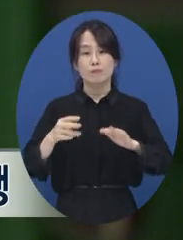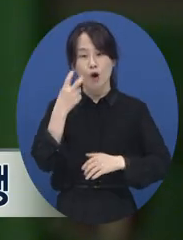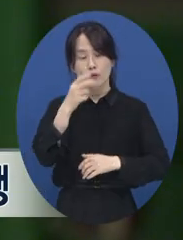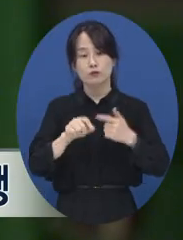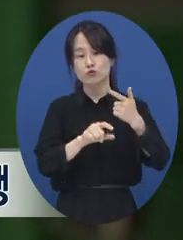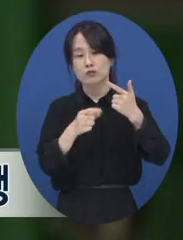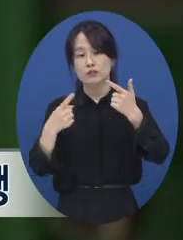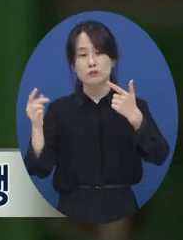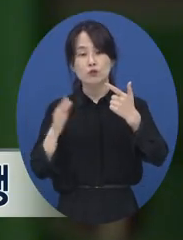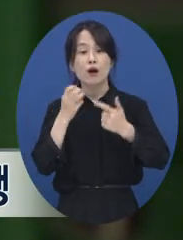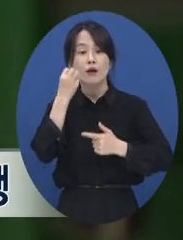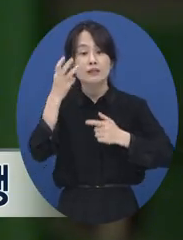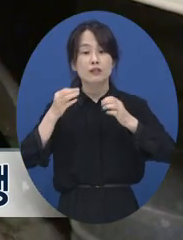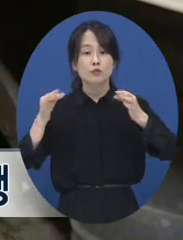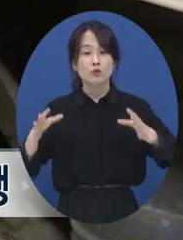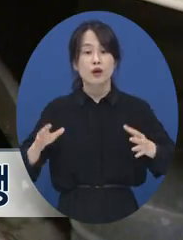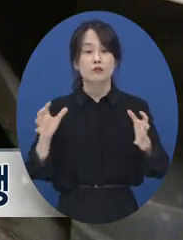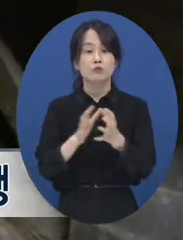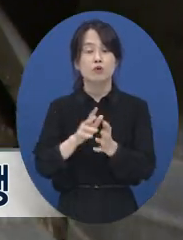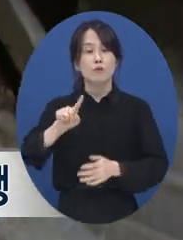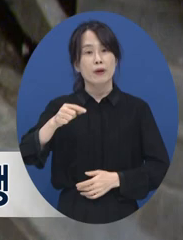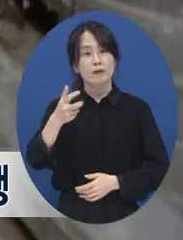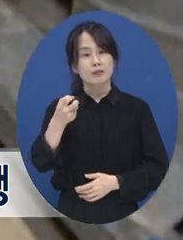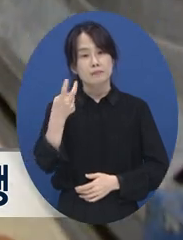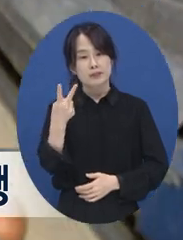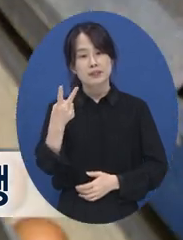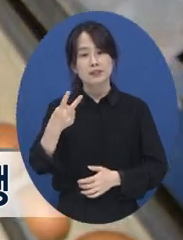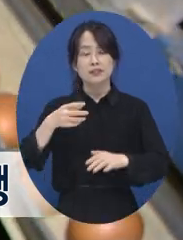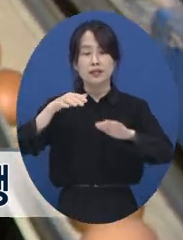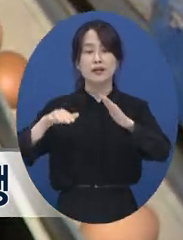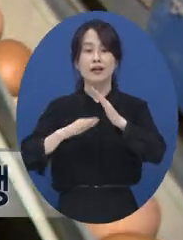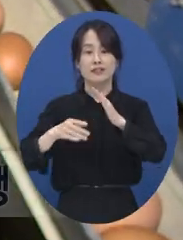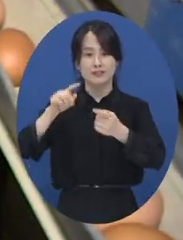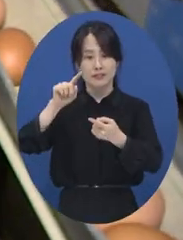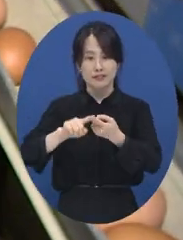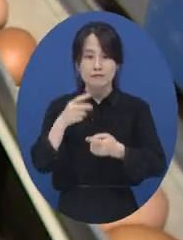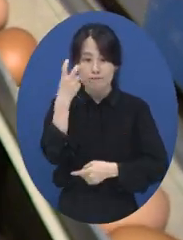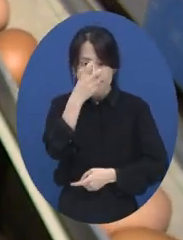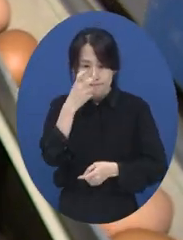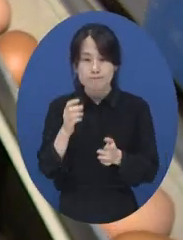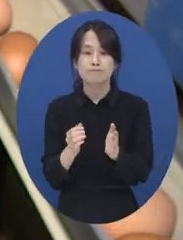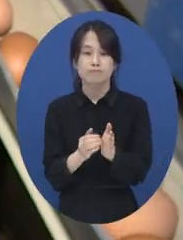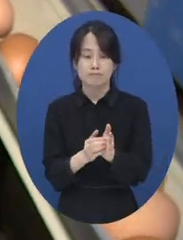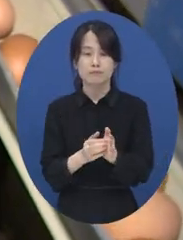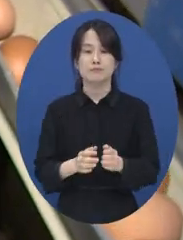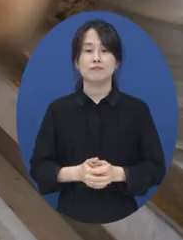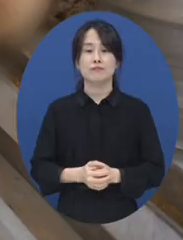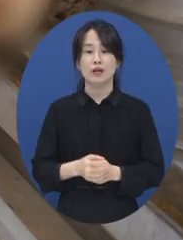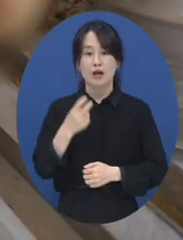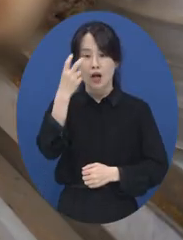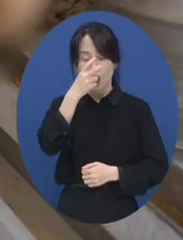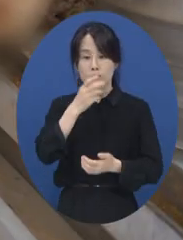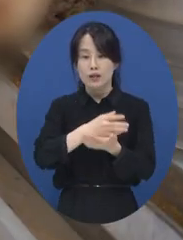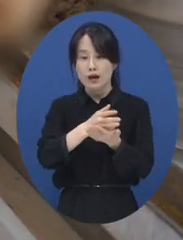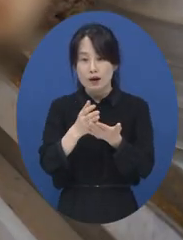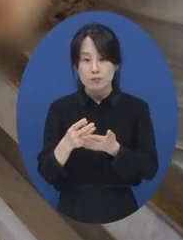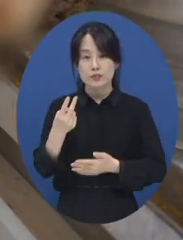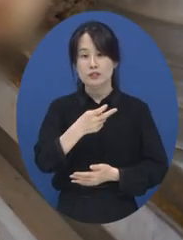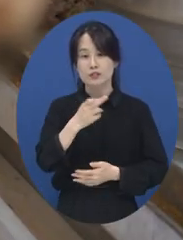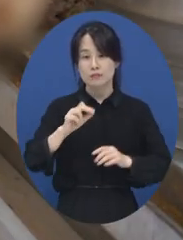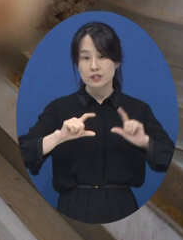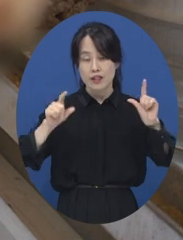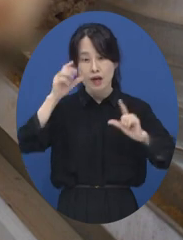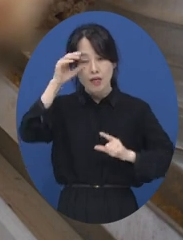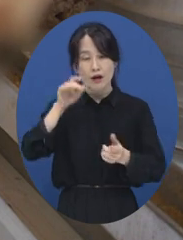이번 검사는 6월 1일부터 3달 동안 총 팽 82개 농가를 대상으로 진행되었습니다 검사 항목은